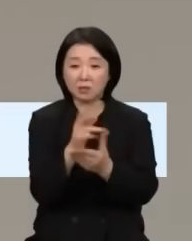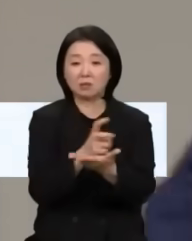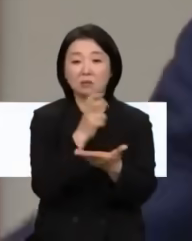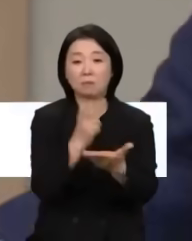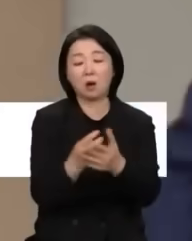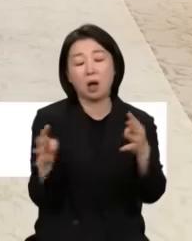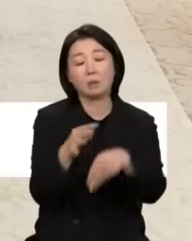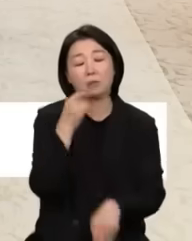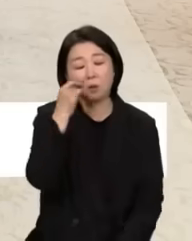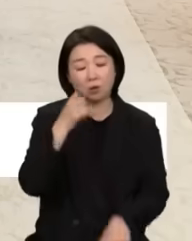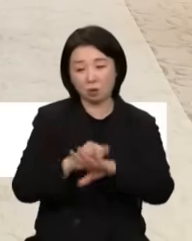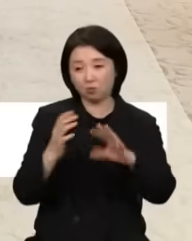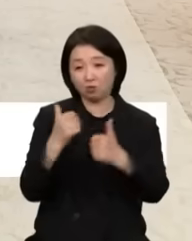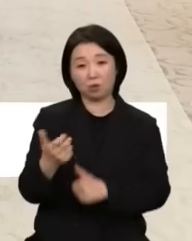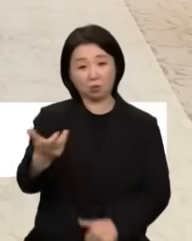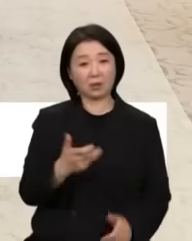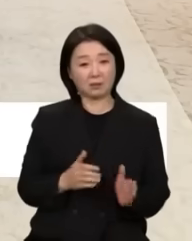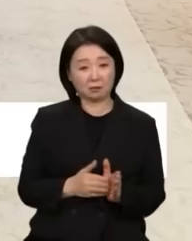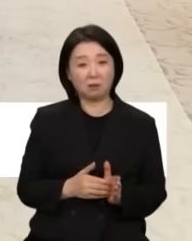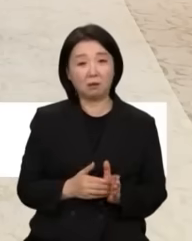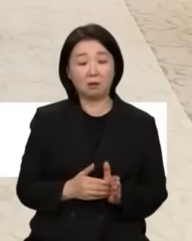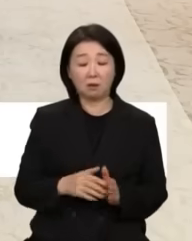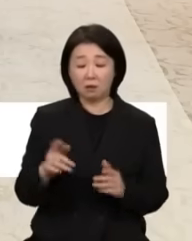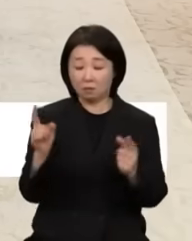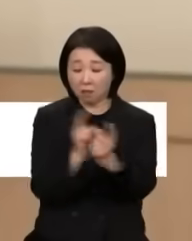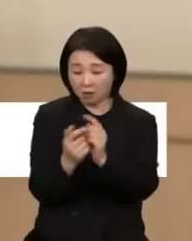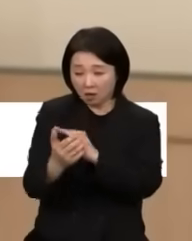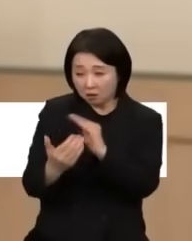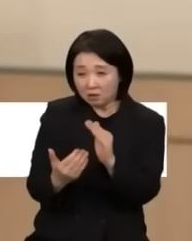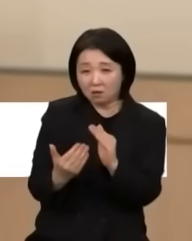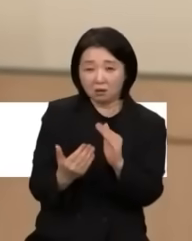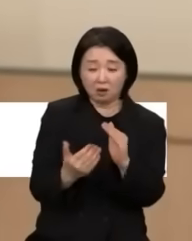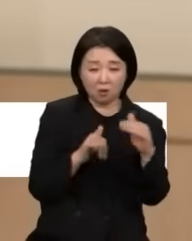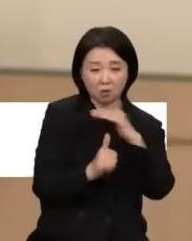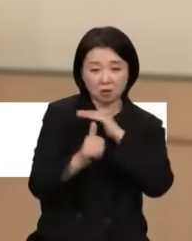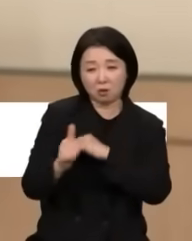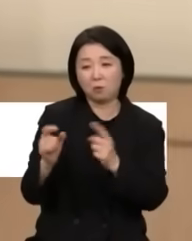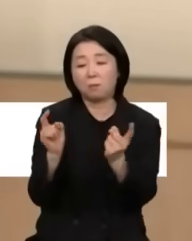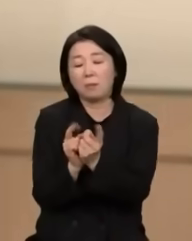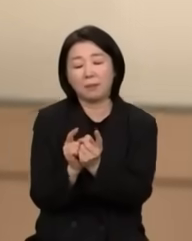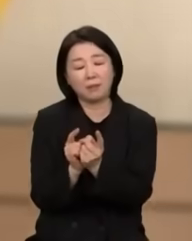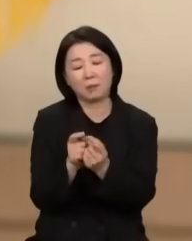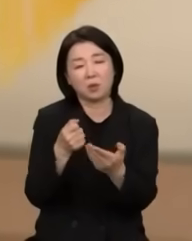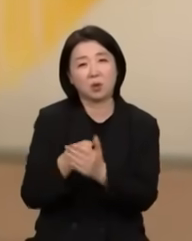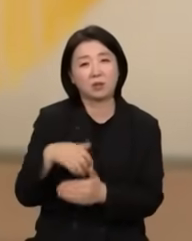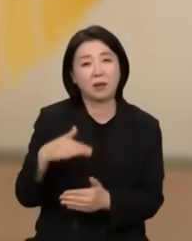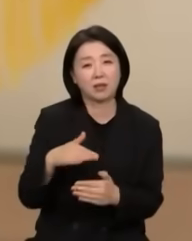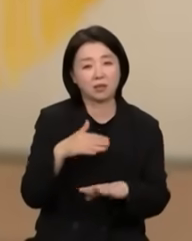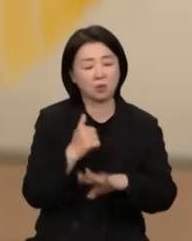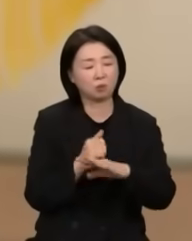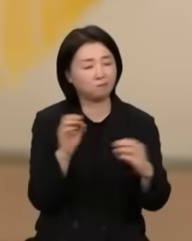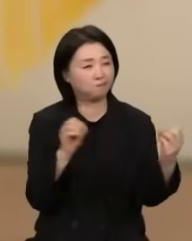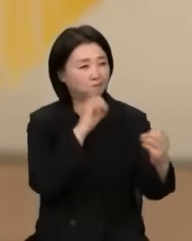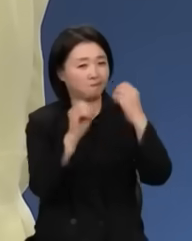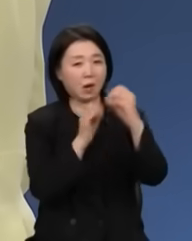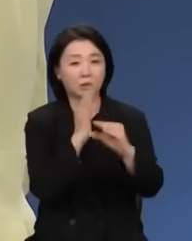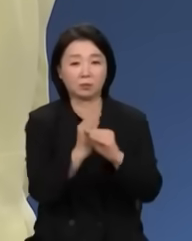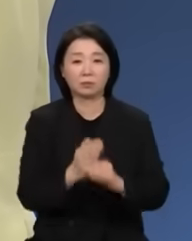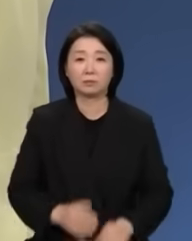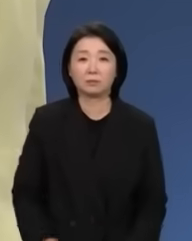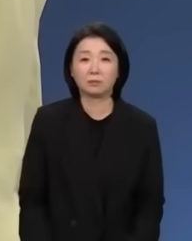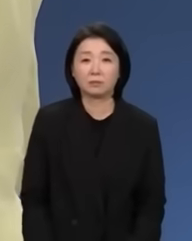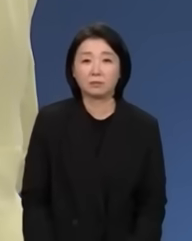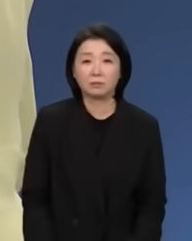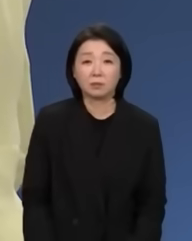넘어온 상황이었는데요. 만남 직전까지 양당 원내대표 회동 여부조차 정해지지 않는 등 치열한 신경전이 이어졌습니다. 네,